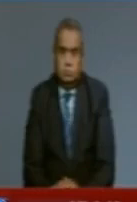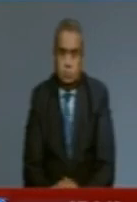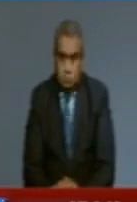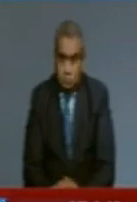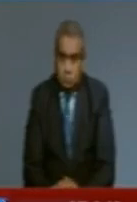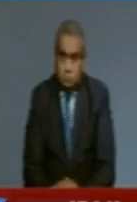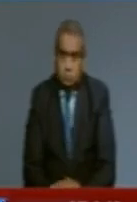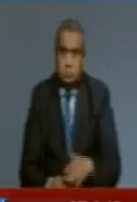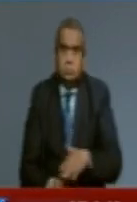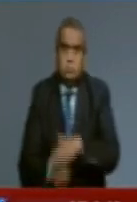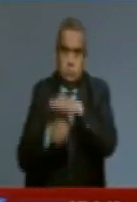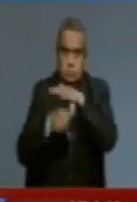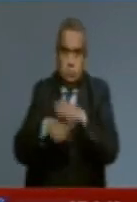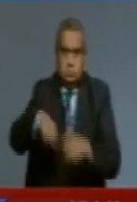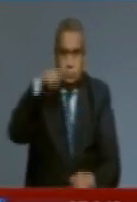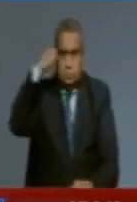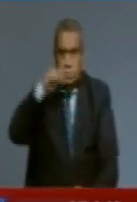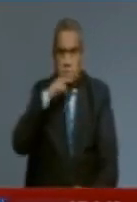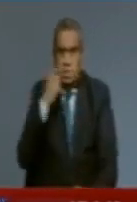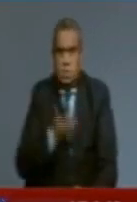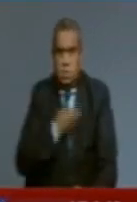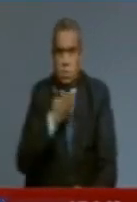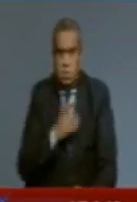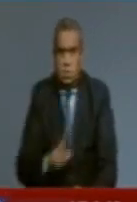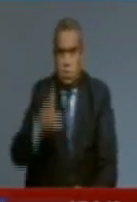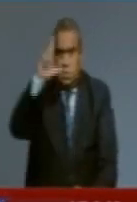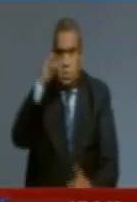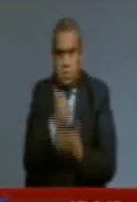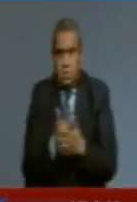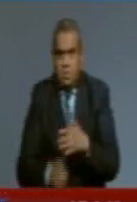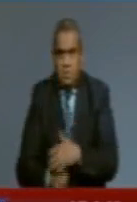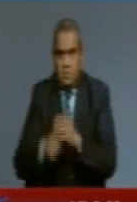فخامة الرئيس روسيا الاتحادية فلاديمير بوتين،